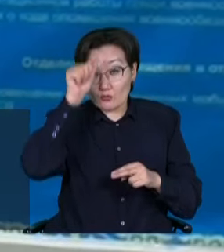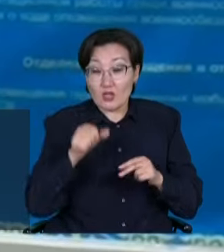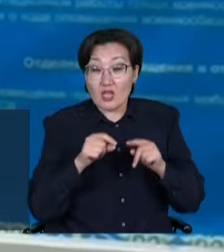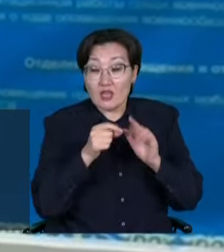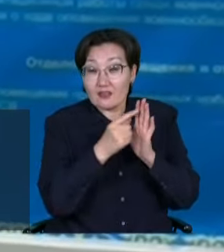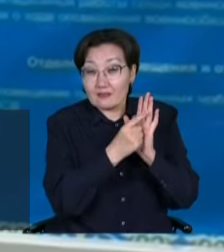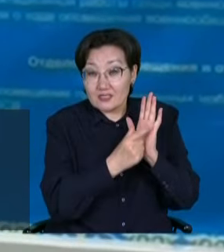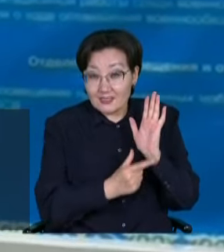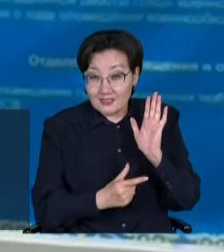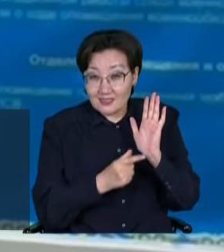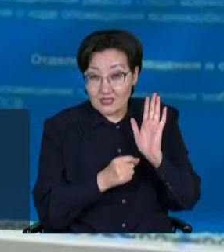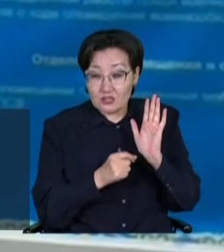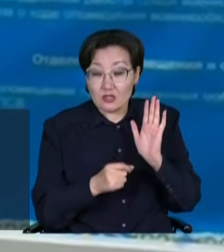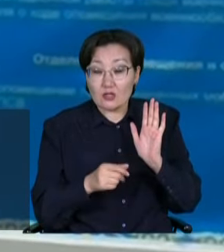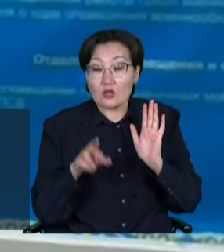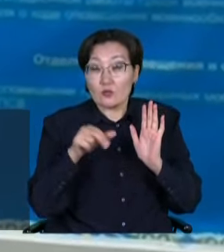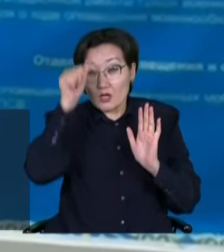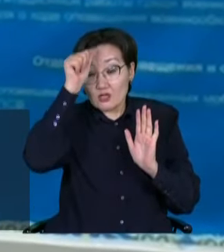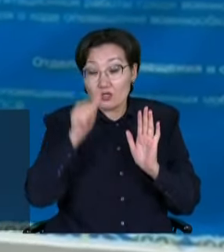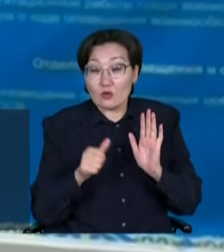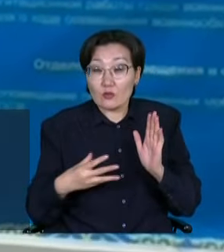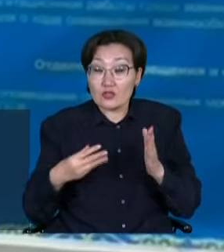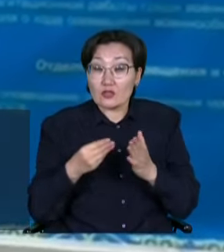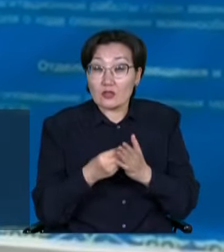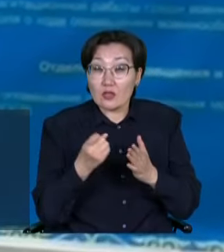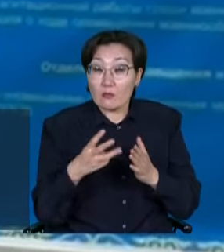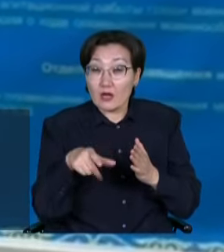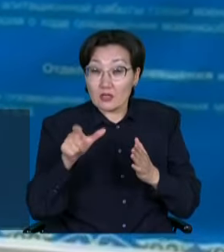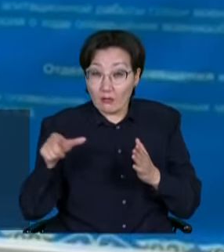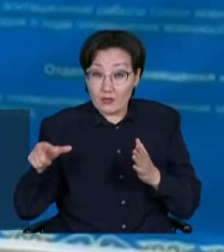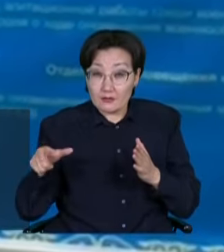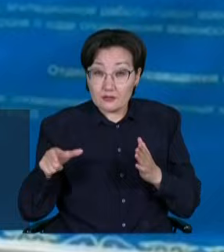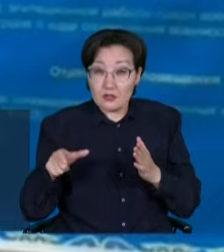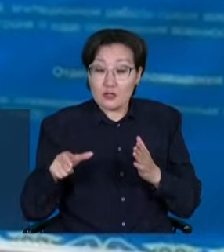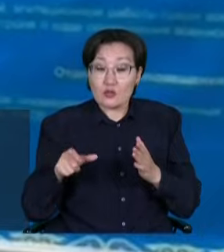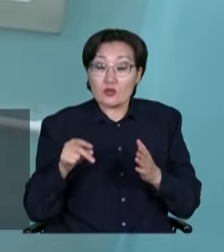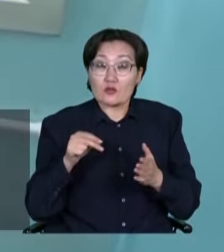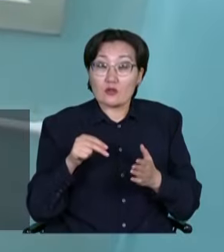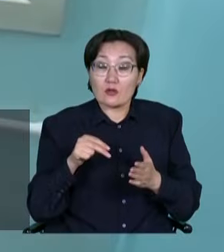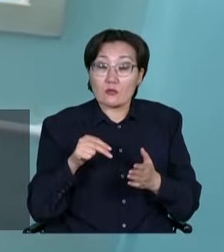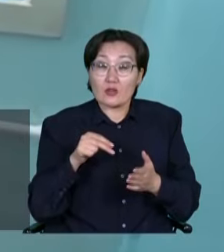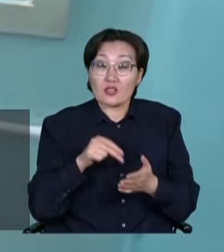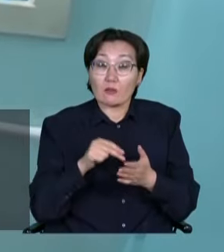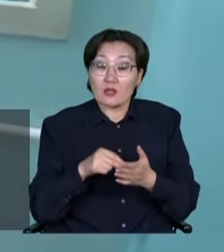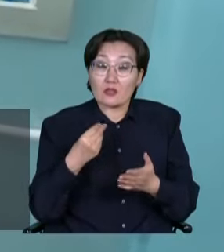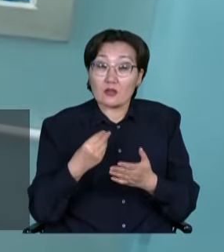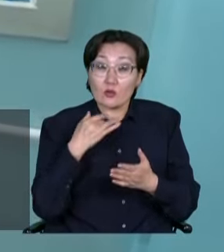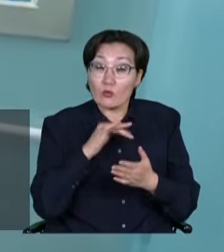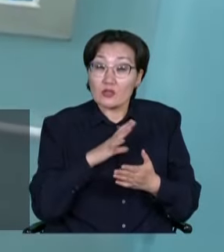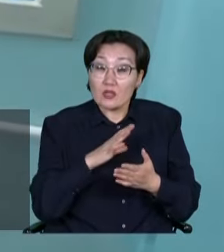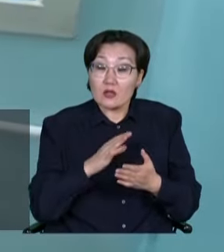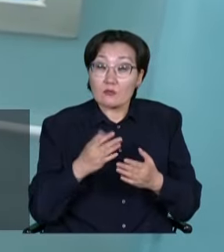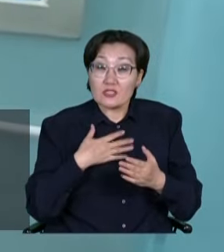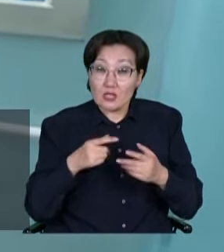түбіртегінде қаңтар айының төртегіне төлеген кейбір адамдардың сомасы көп болады. Сонымен қатар біздің кәсіпорын